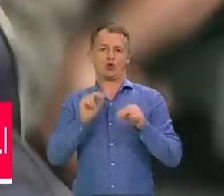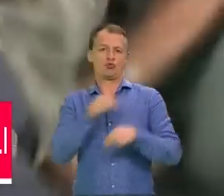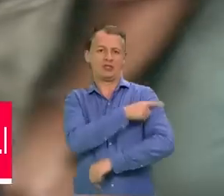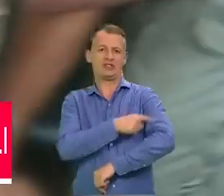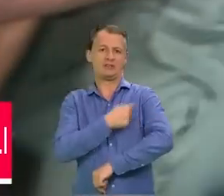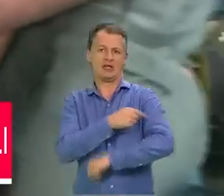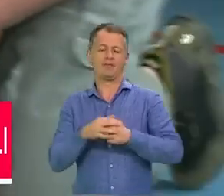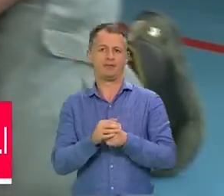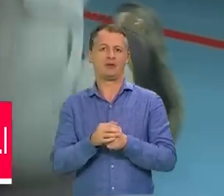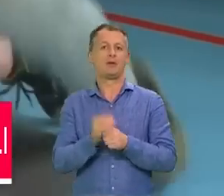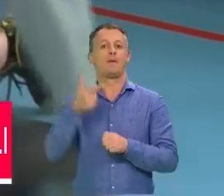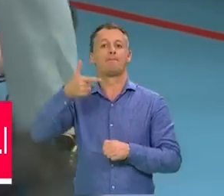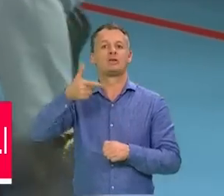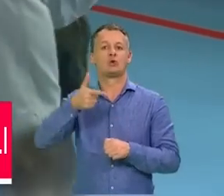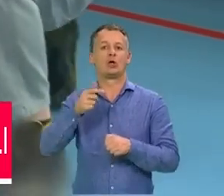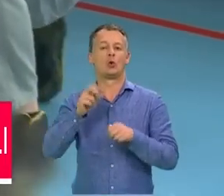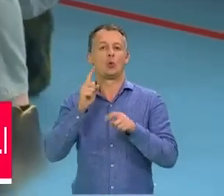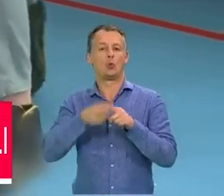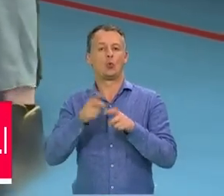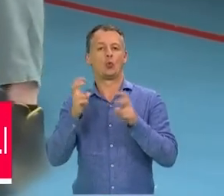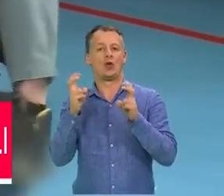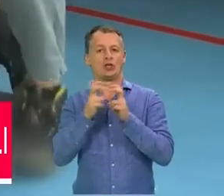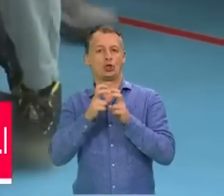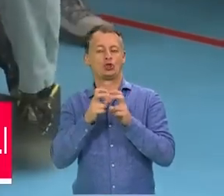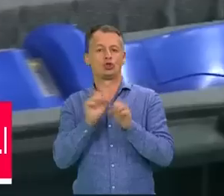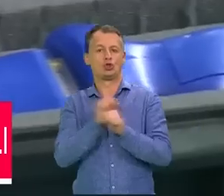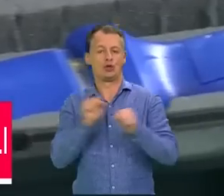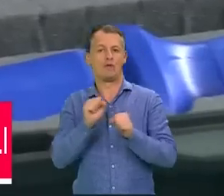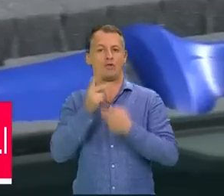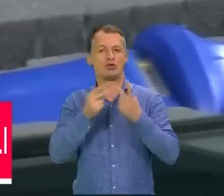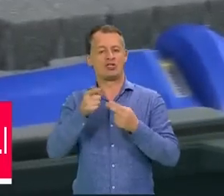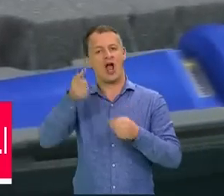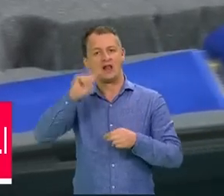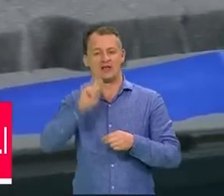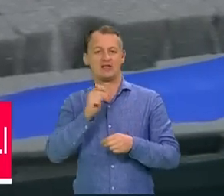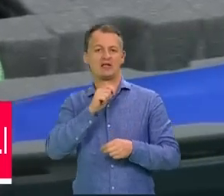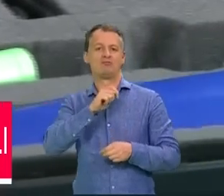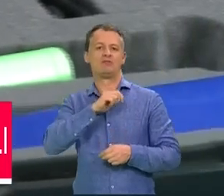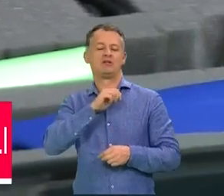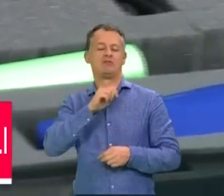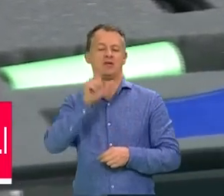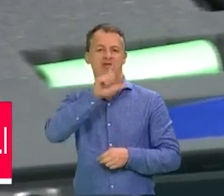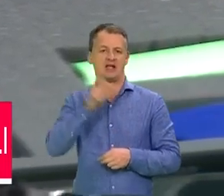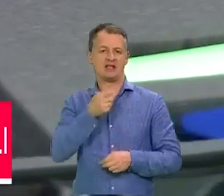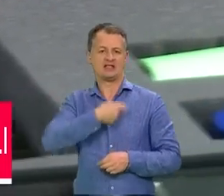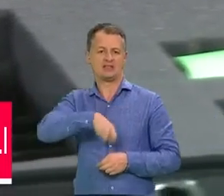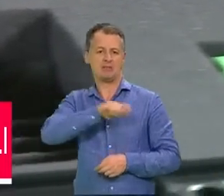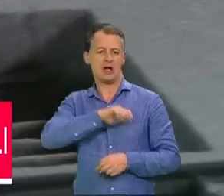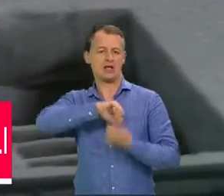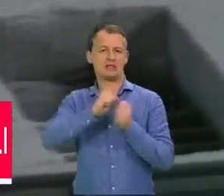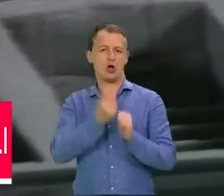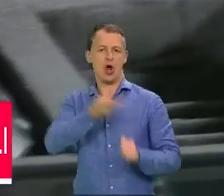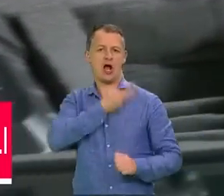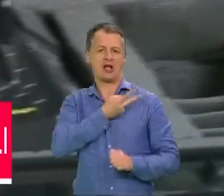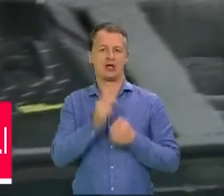cu electroșocuri folosesc și polițiștii din alte țări europene, cum ar fi Italia, Spania sau Marea Britanie.